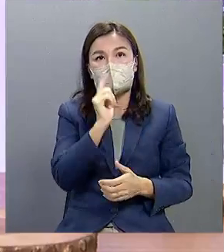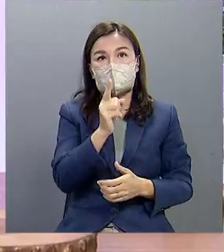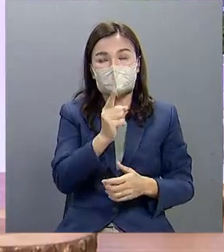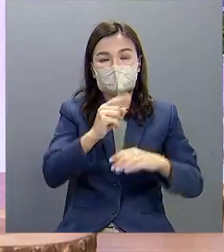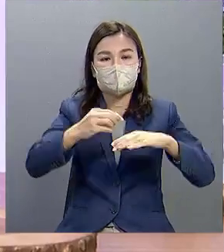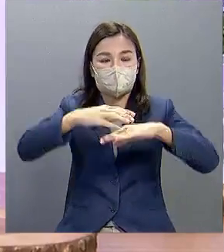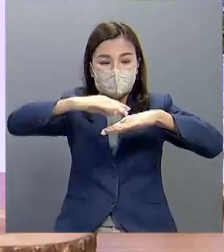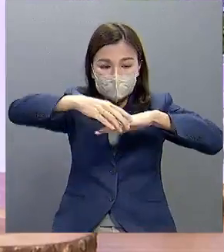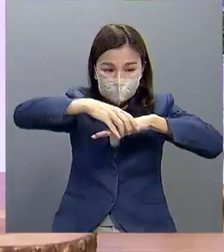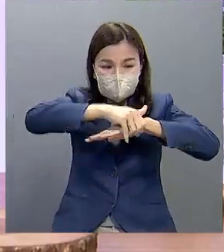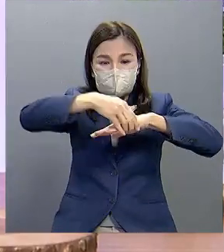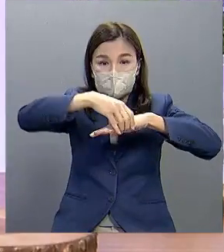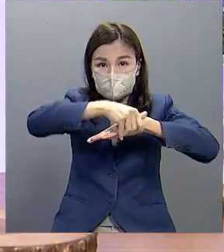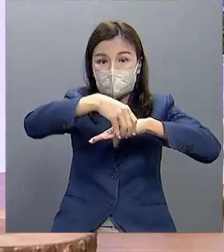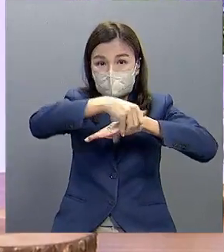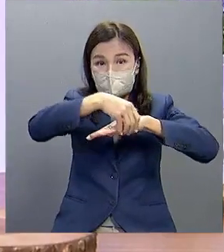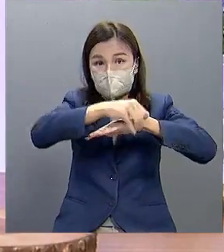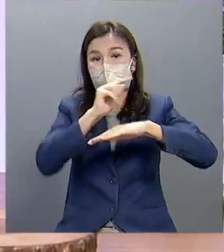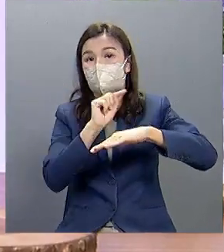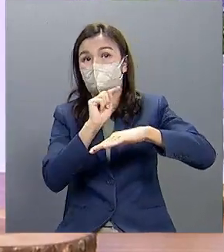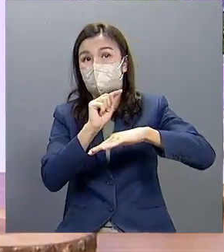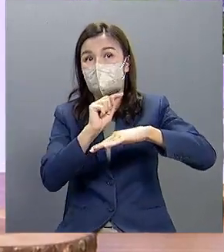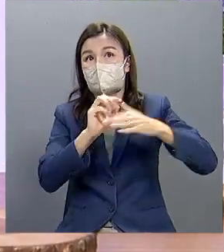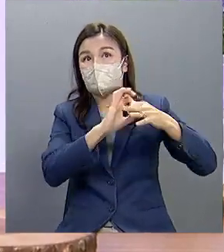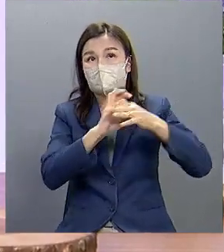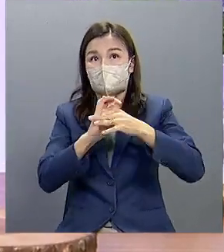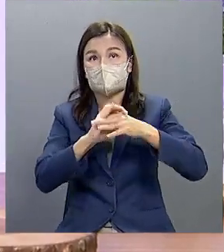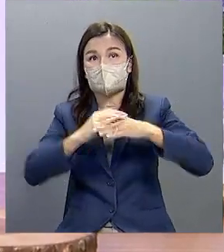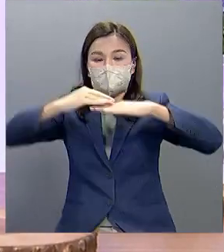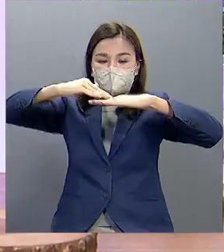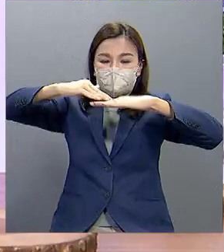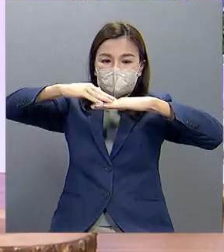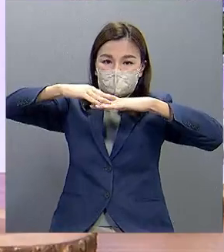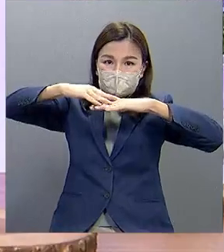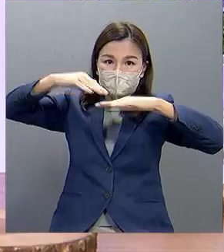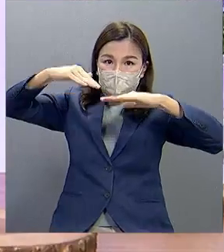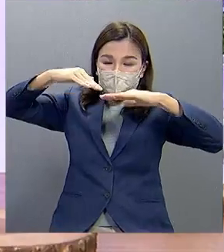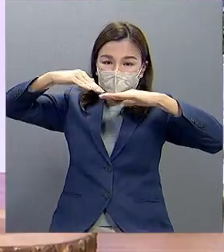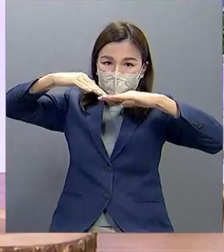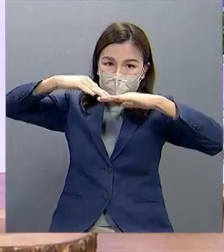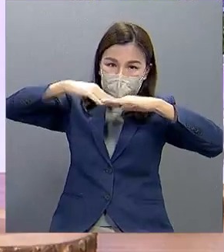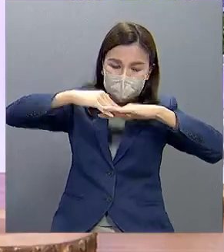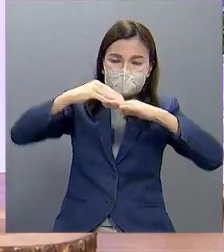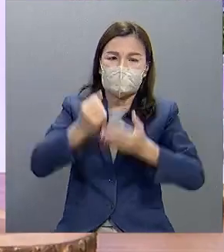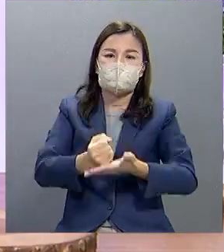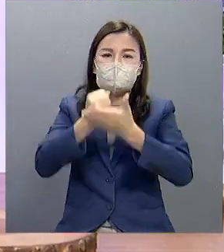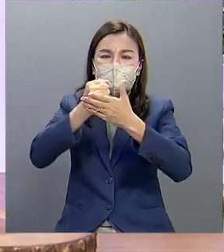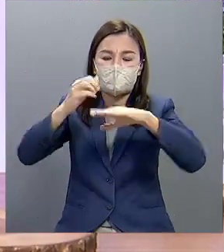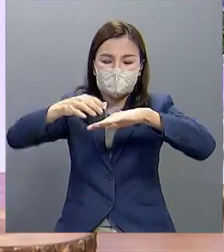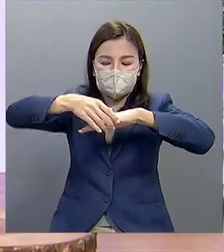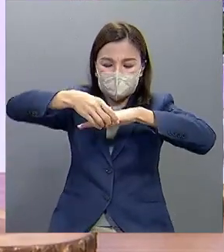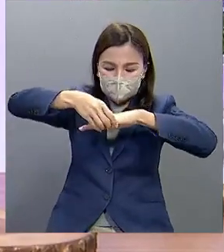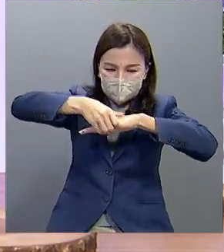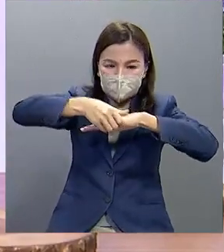านวดไปบนตัวใช่ไหมคะมันจะมีความสามารถในการที่จะลดแรงเสียดทานระหว่างมือของผู้ที่นวดนะคะกับตัว